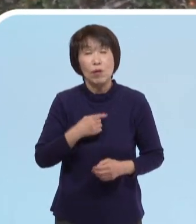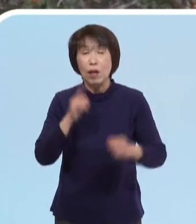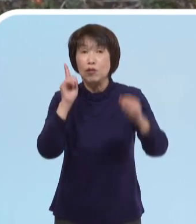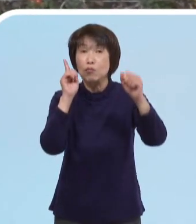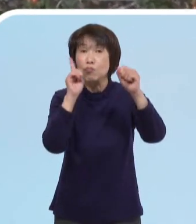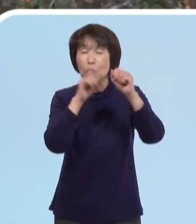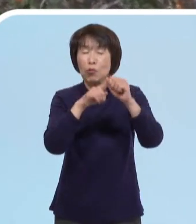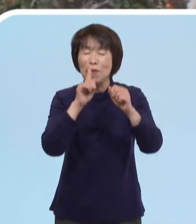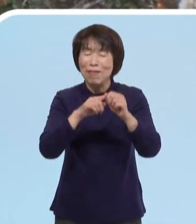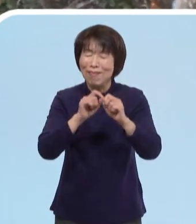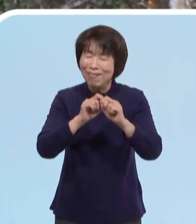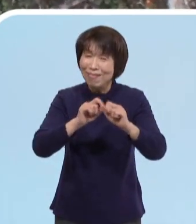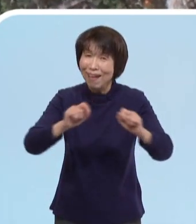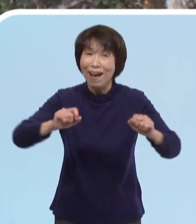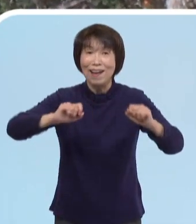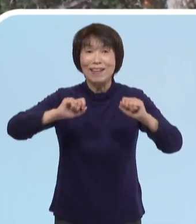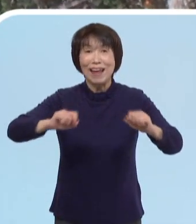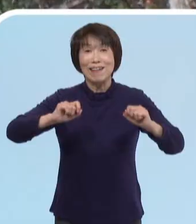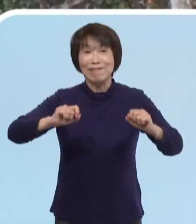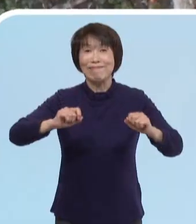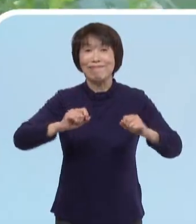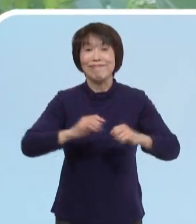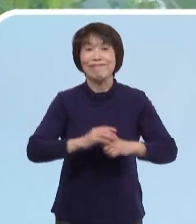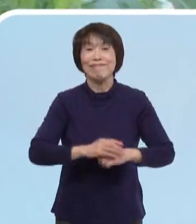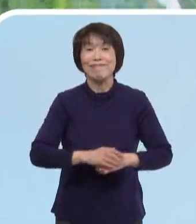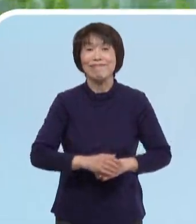んうん、私ね、目標は長生きです。